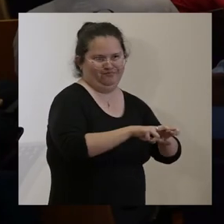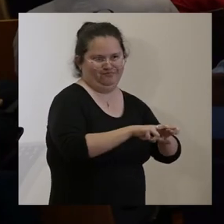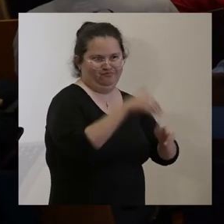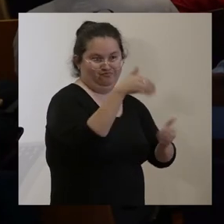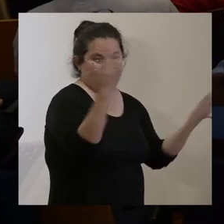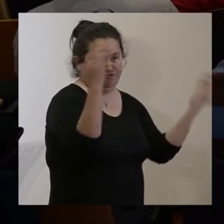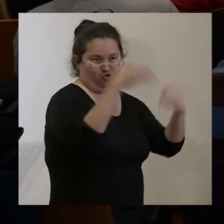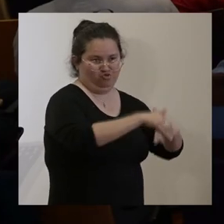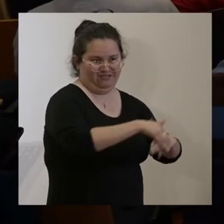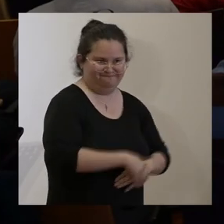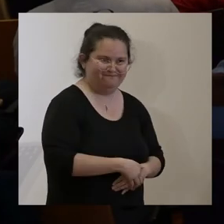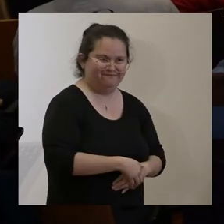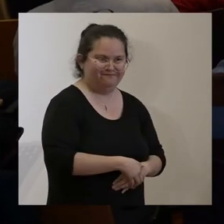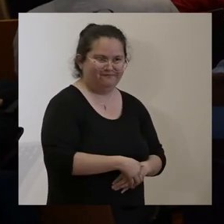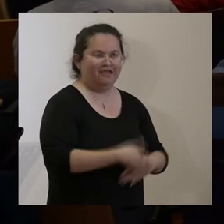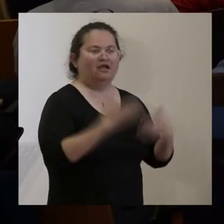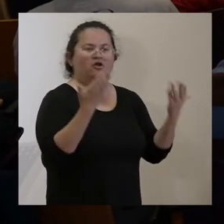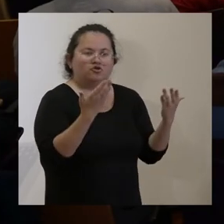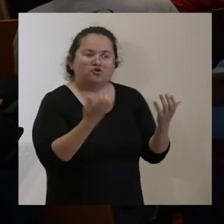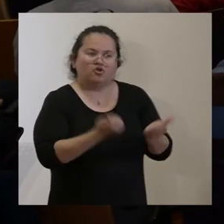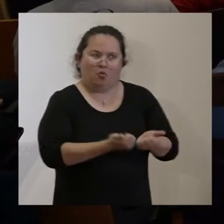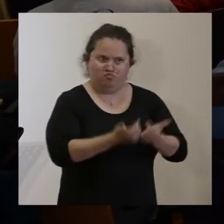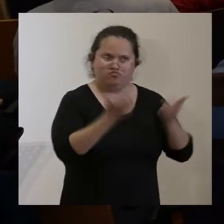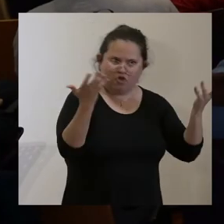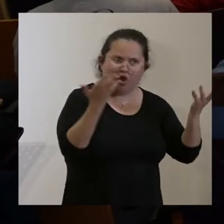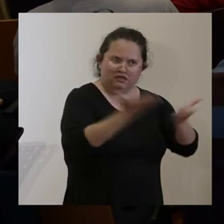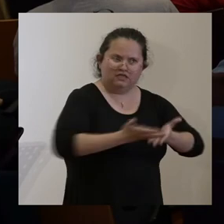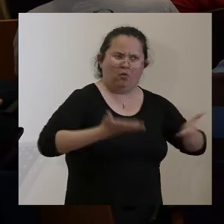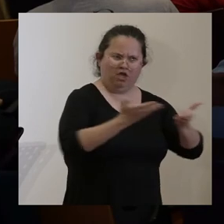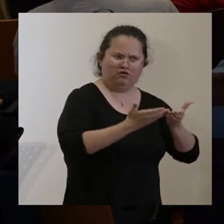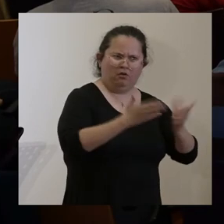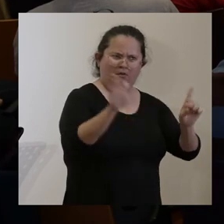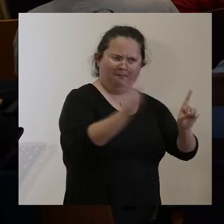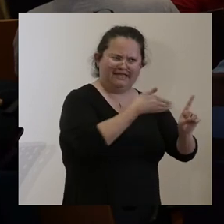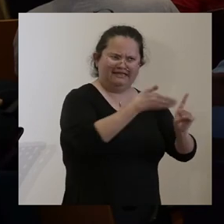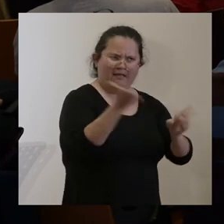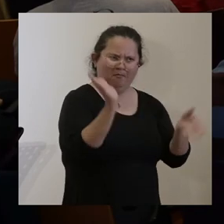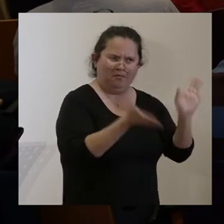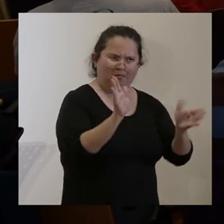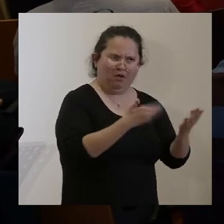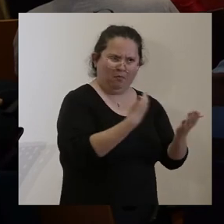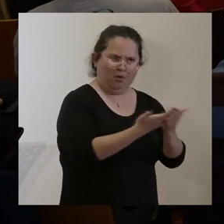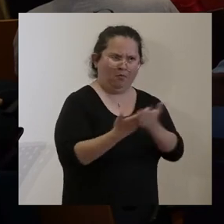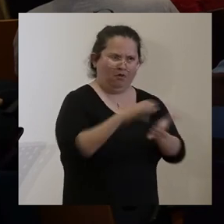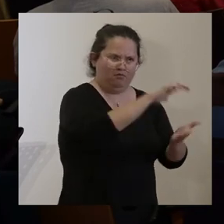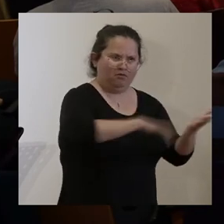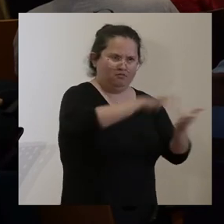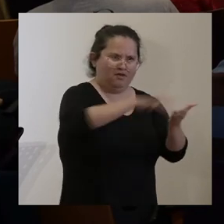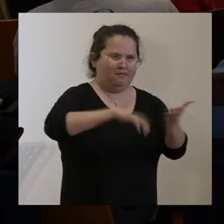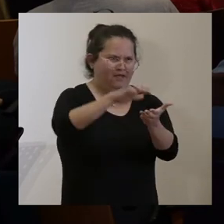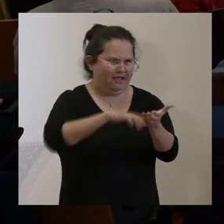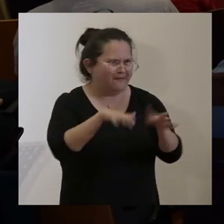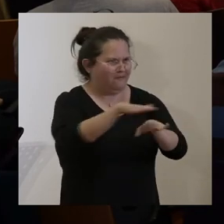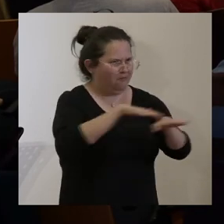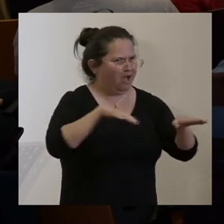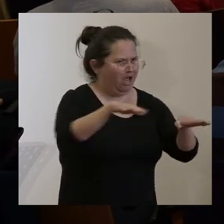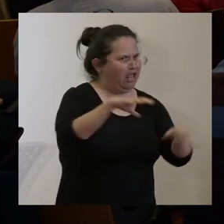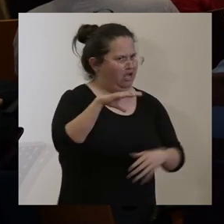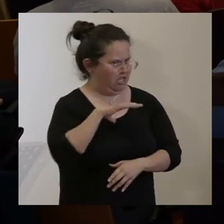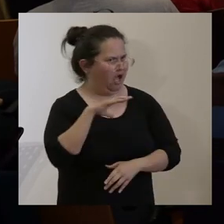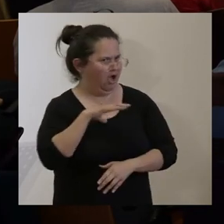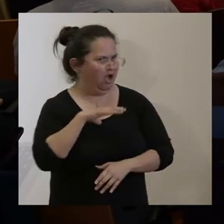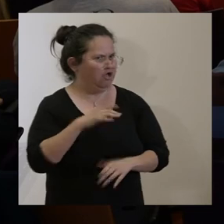par les mauvais traitements ont été recensés, on compte aussi de nombreux maîtres ayant affranchi leurs esclaves et dans cette catégorie, les